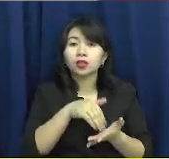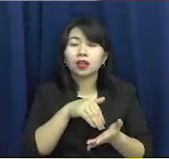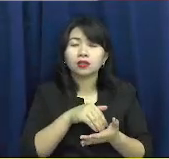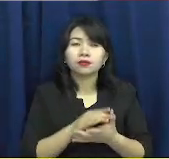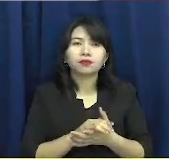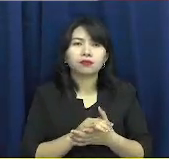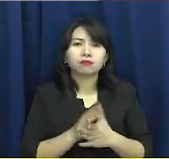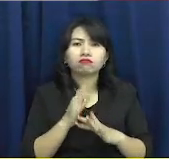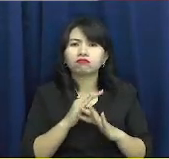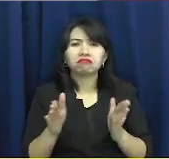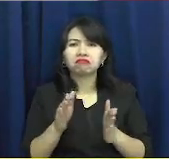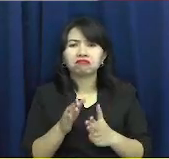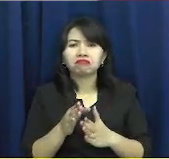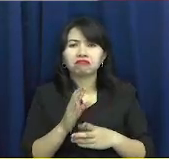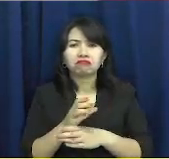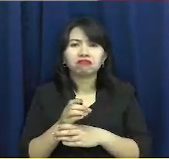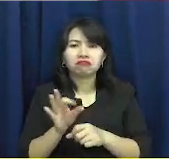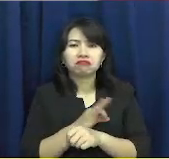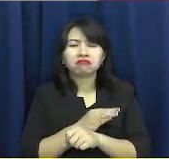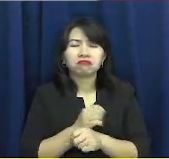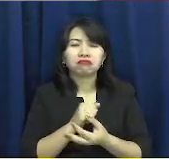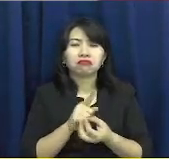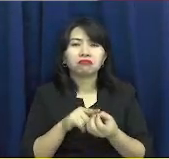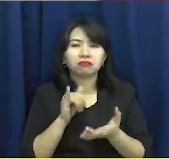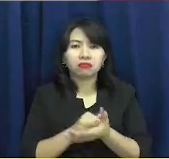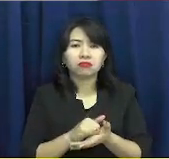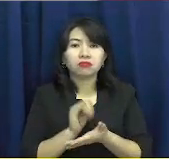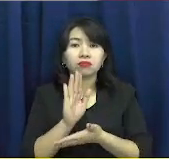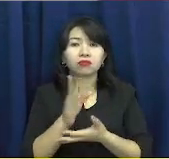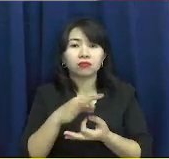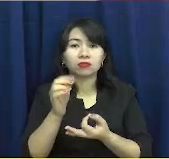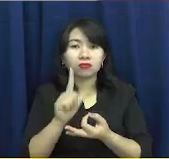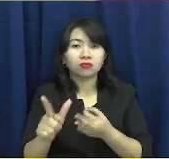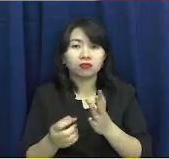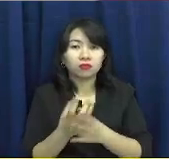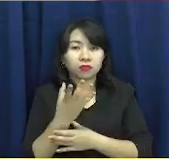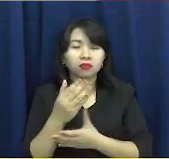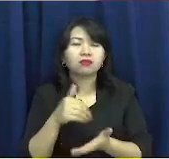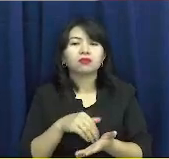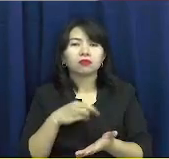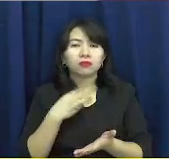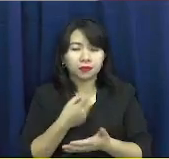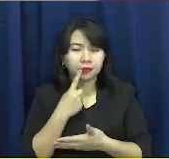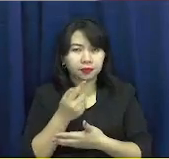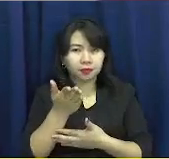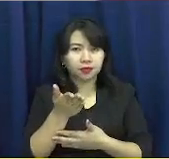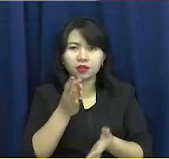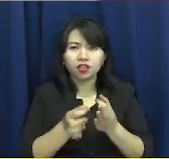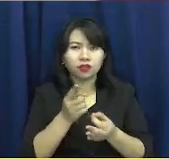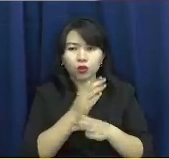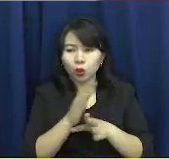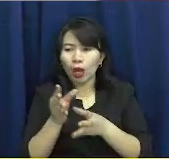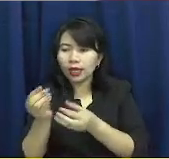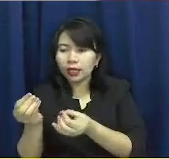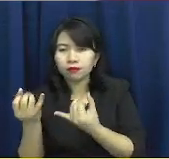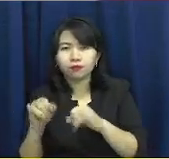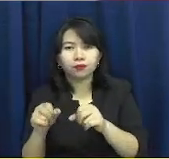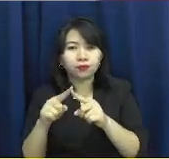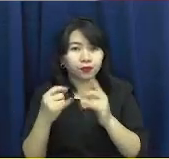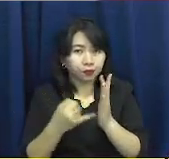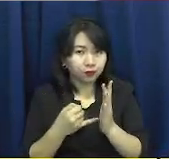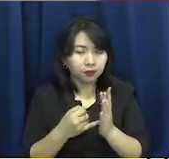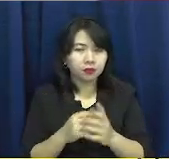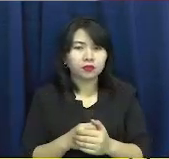hindi mo pinagtuunan ng pansin ang iyong spiritual growth, I'm telling you, pag hindi mo pinagtuunan ng pansin ang iyong spiritual